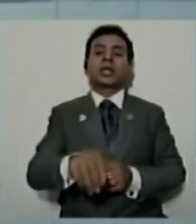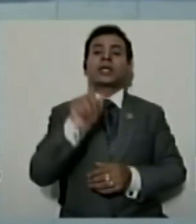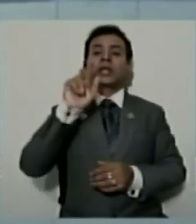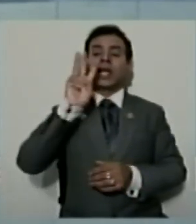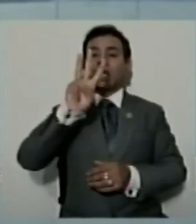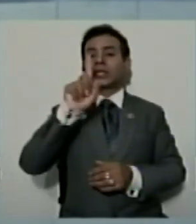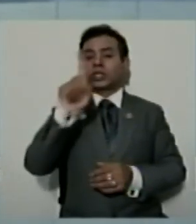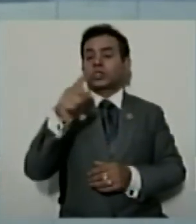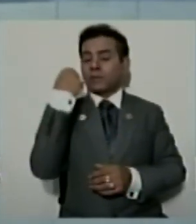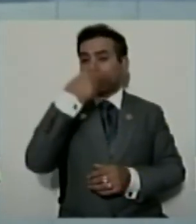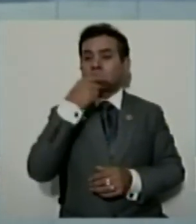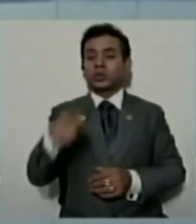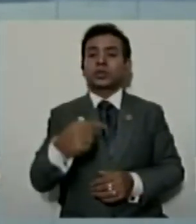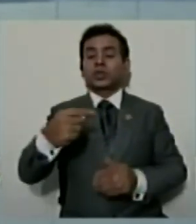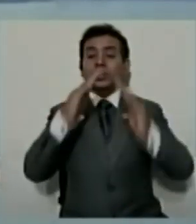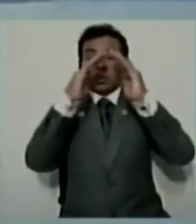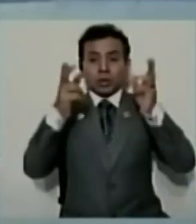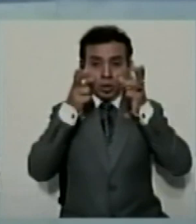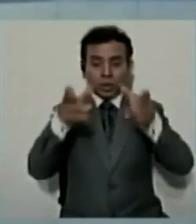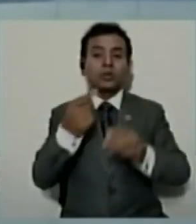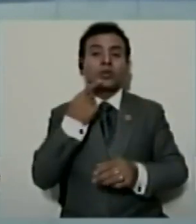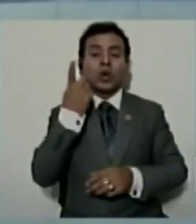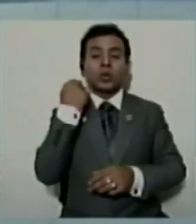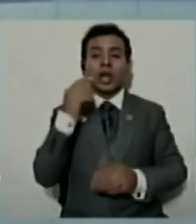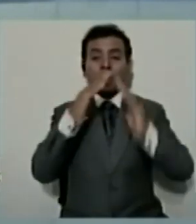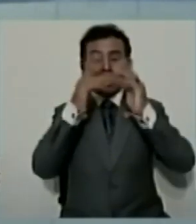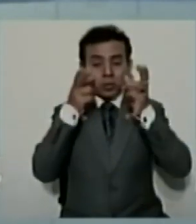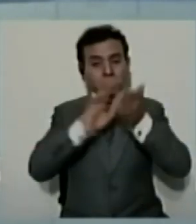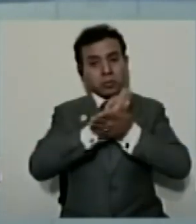3963 জন এবং এ পর্যন্ত 97132 জন।